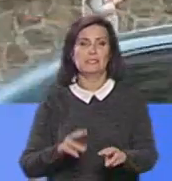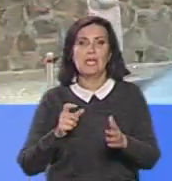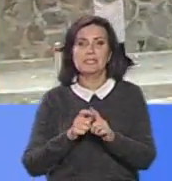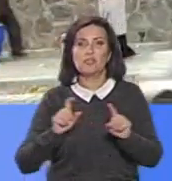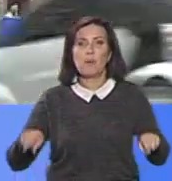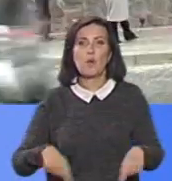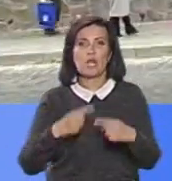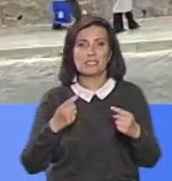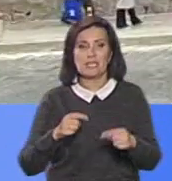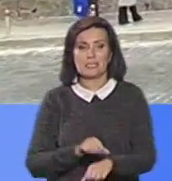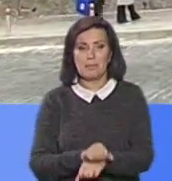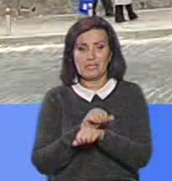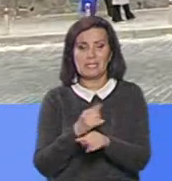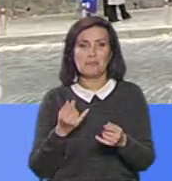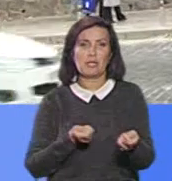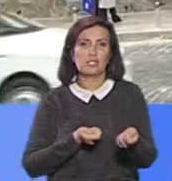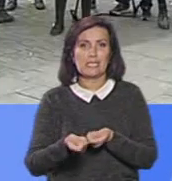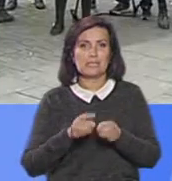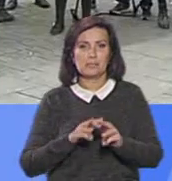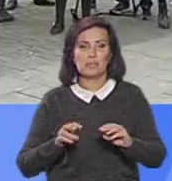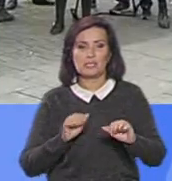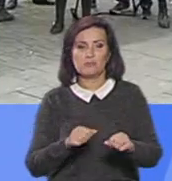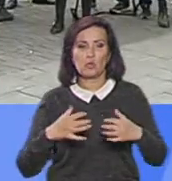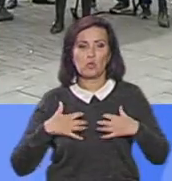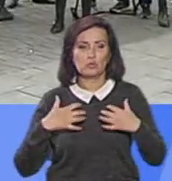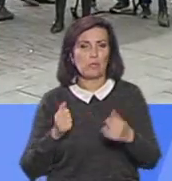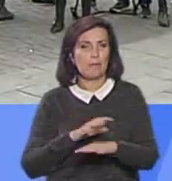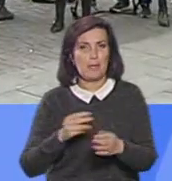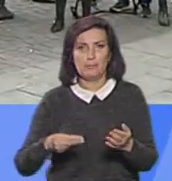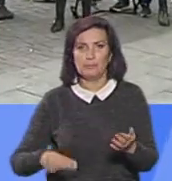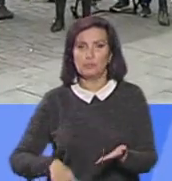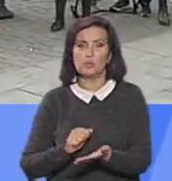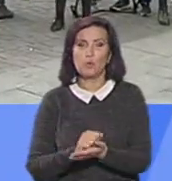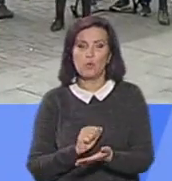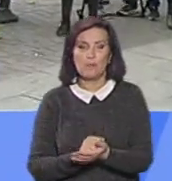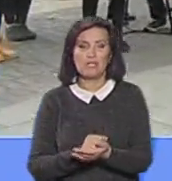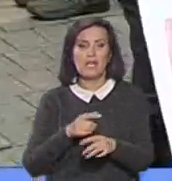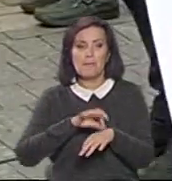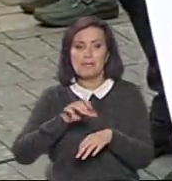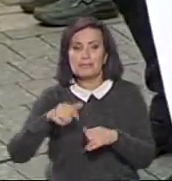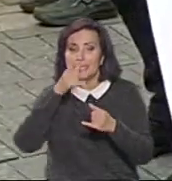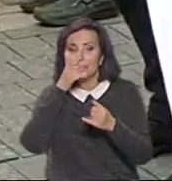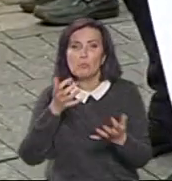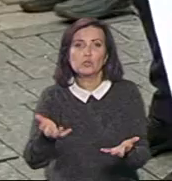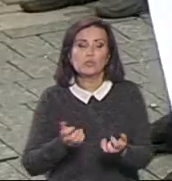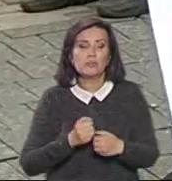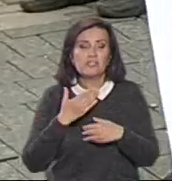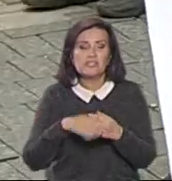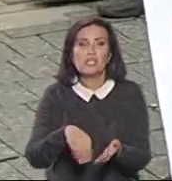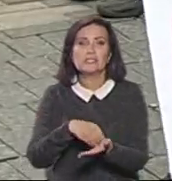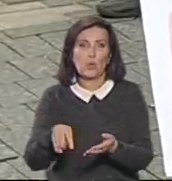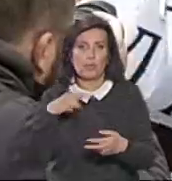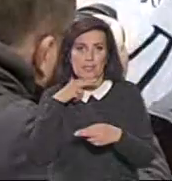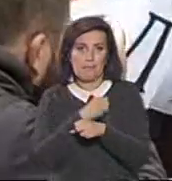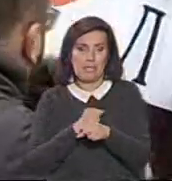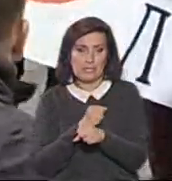Дмитра Шерембея, теперішнє керівництво Міністерства охорони здоров'я не підписує документів, тож пацієнти не можуть отримати вже закуплені